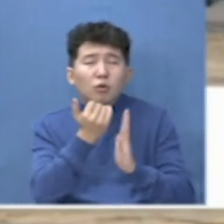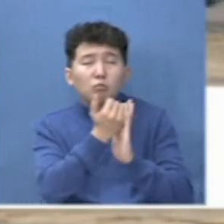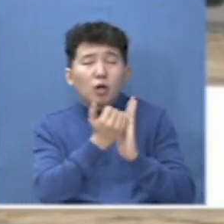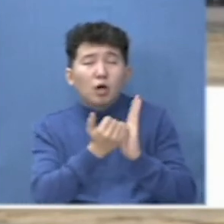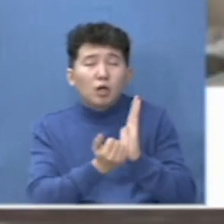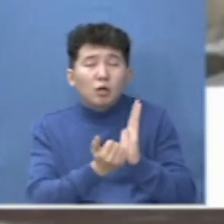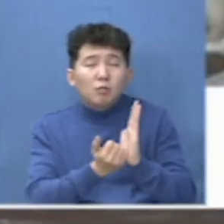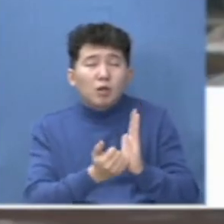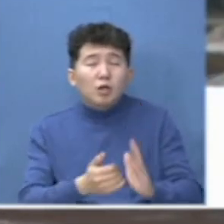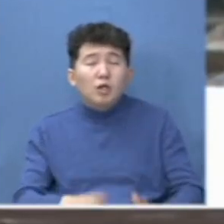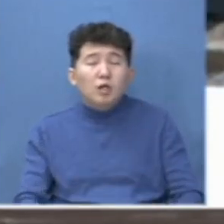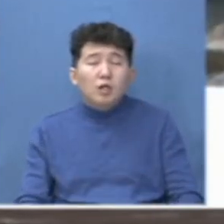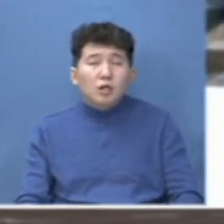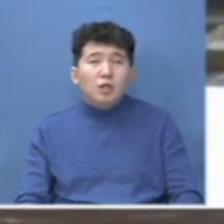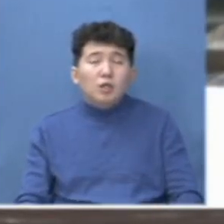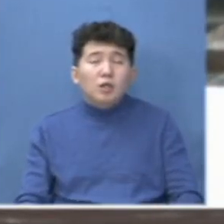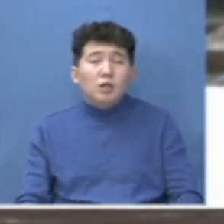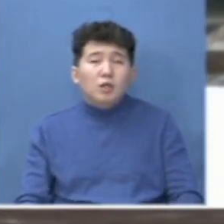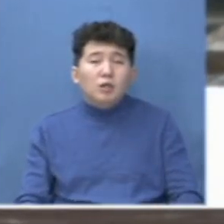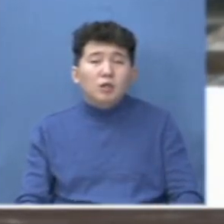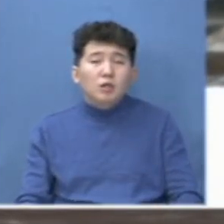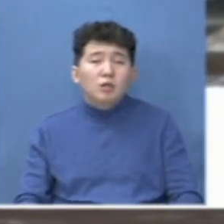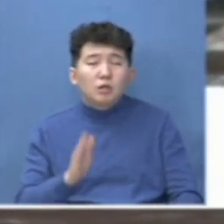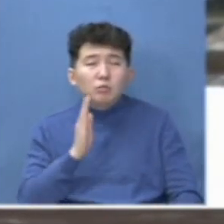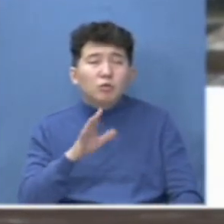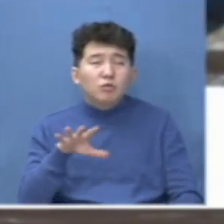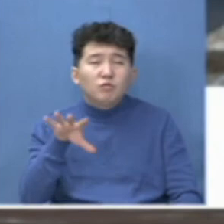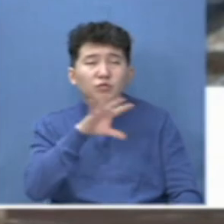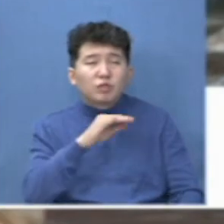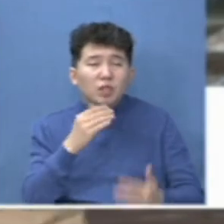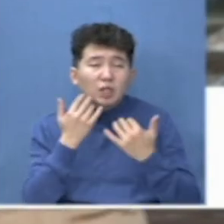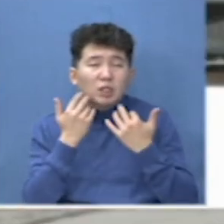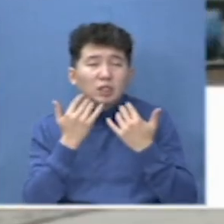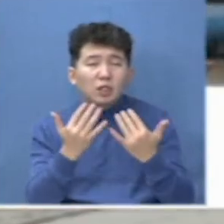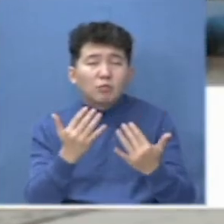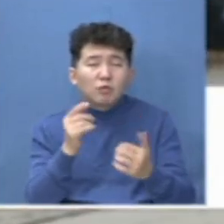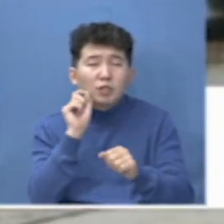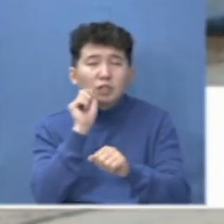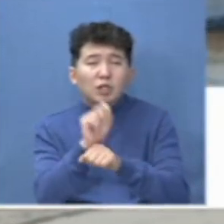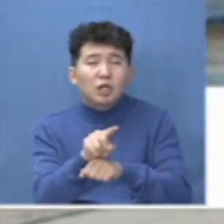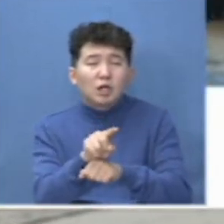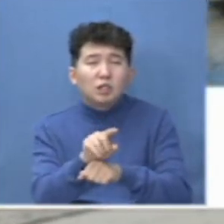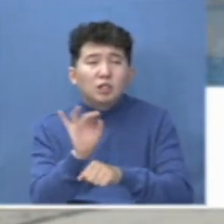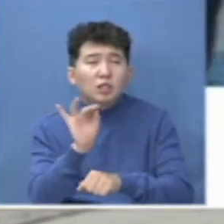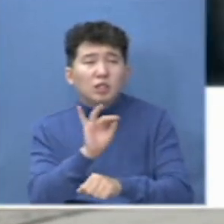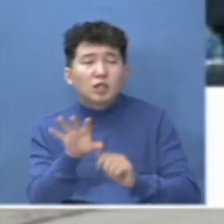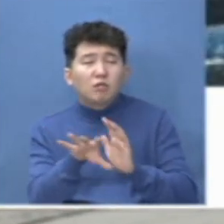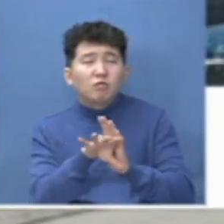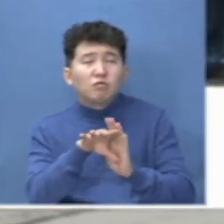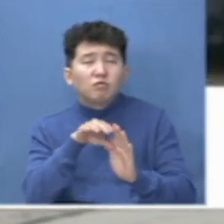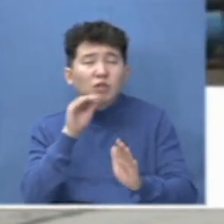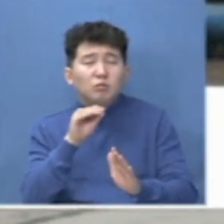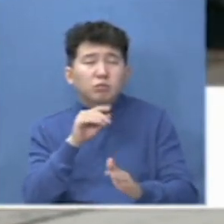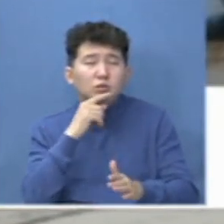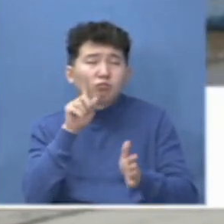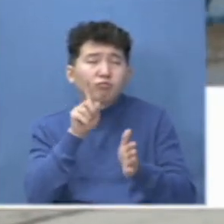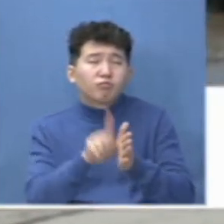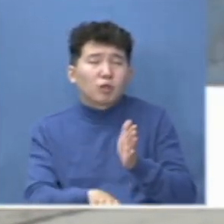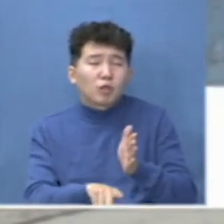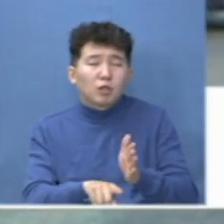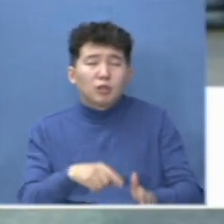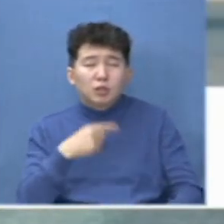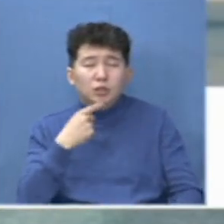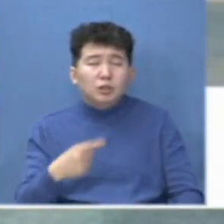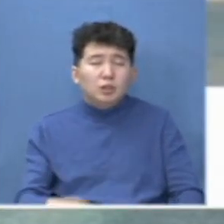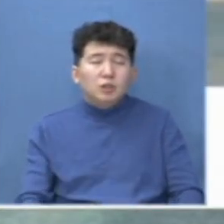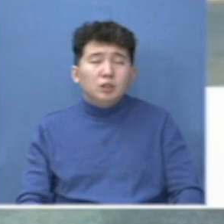мониторинга таким образом будут учтены все требования заказчика и обеспечена возможность выбора по самым выгодным условиям на рынке